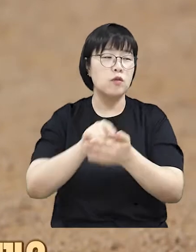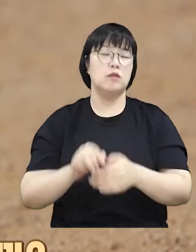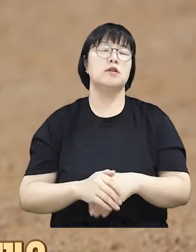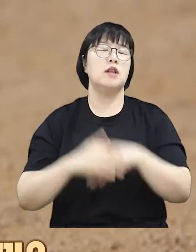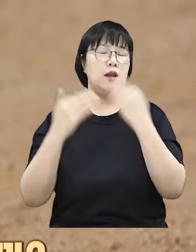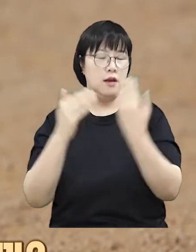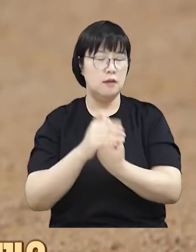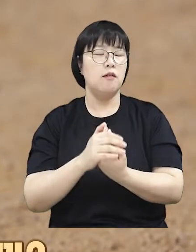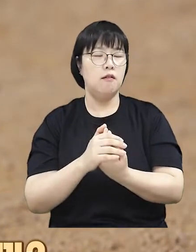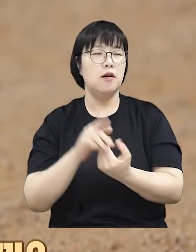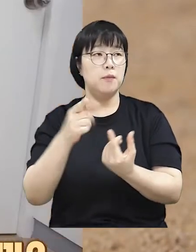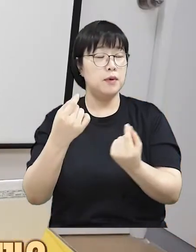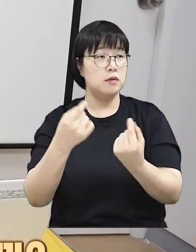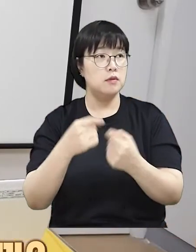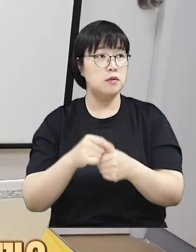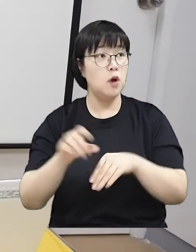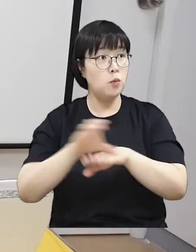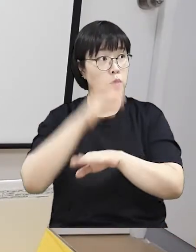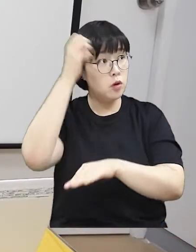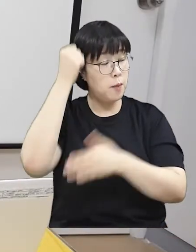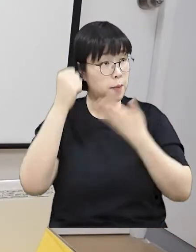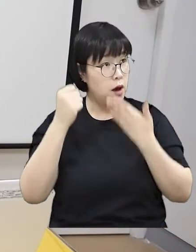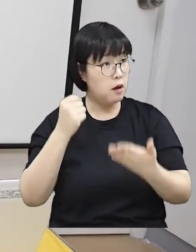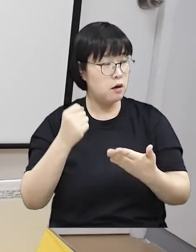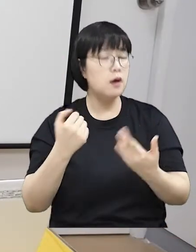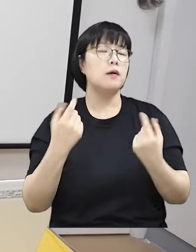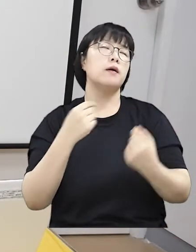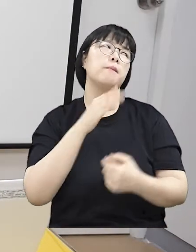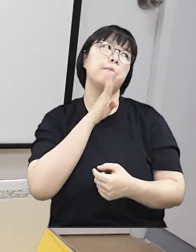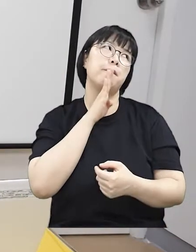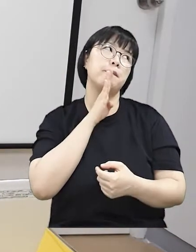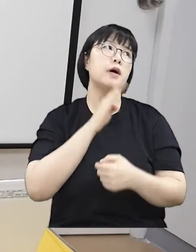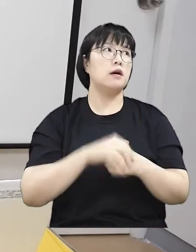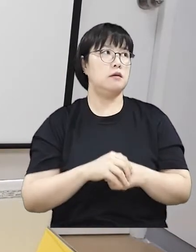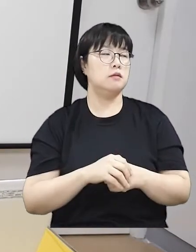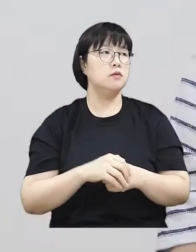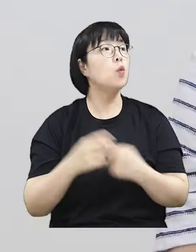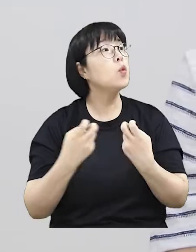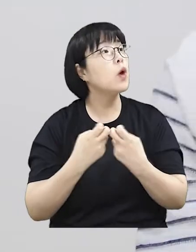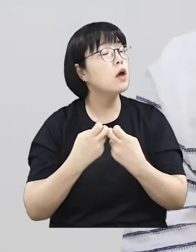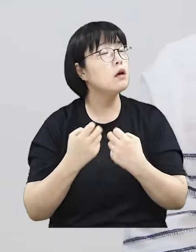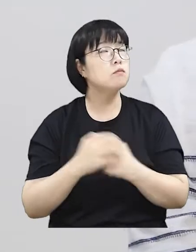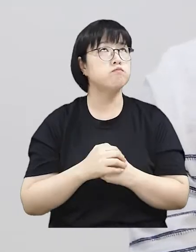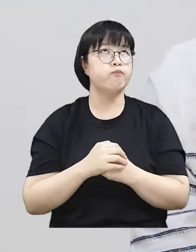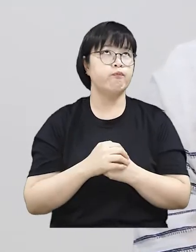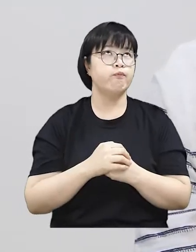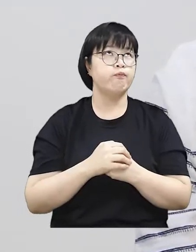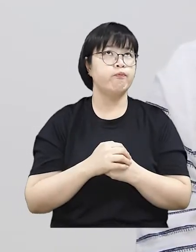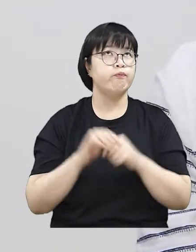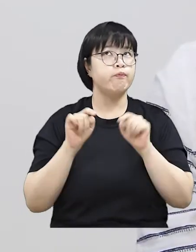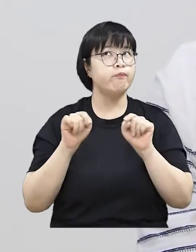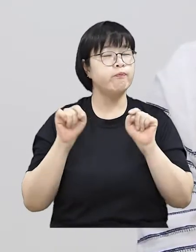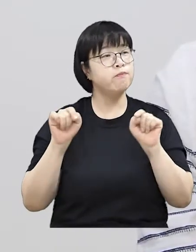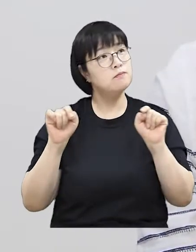축구공. 컴퓨터가 이걸 인식을 할 수 있을까? 있을 거예요. 어떻게 인식을 할까요? 이거를...